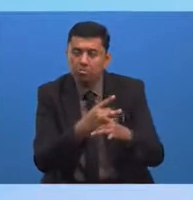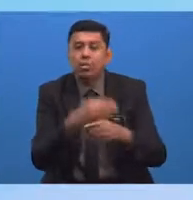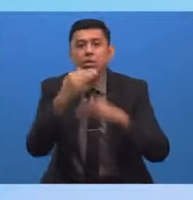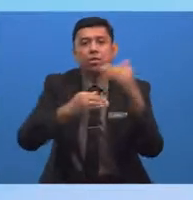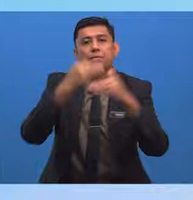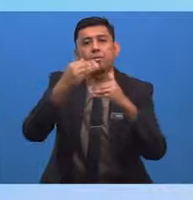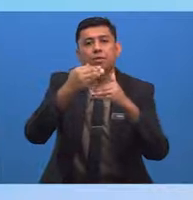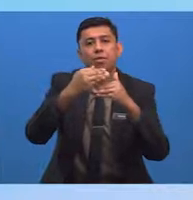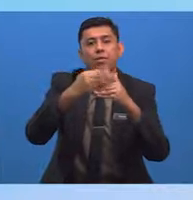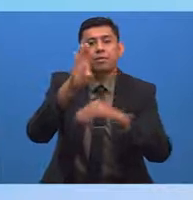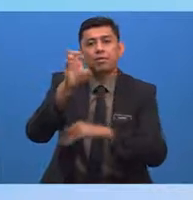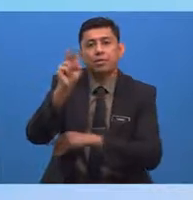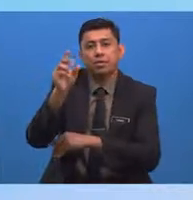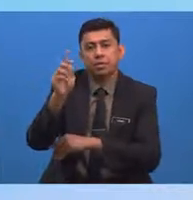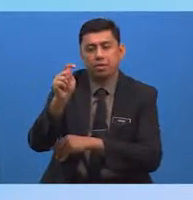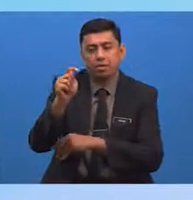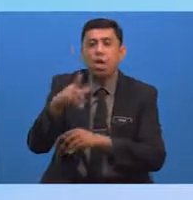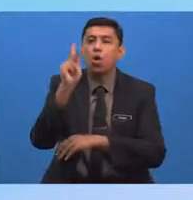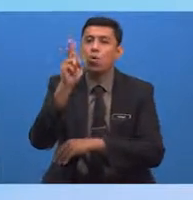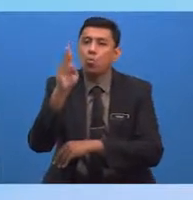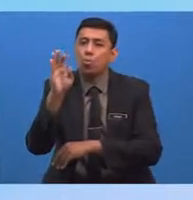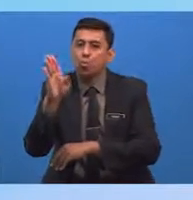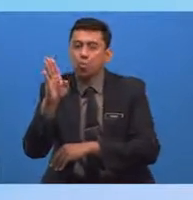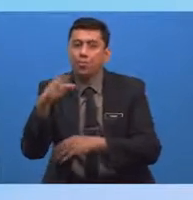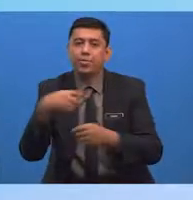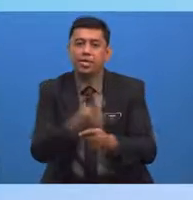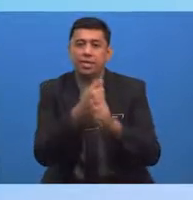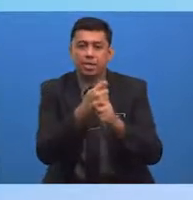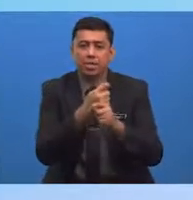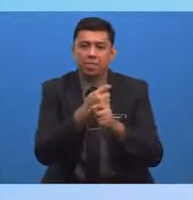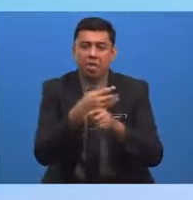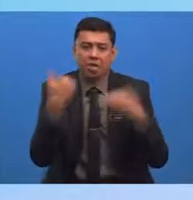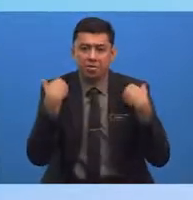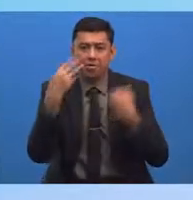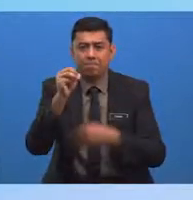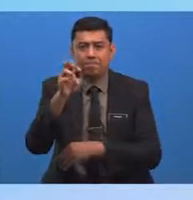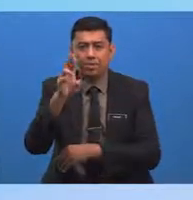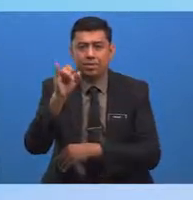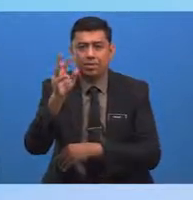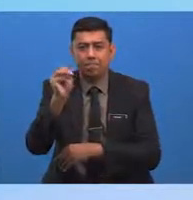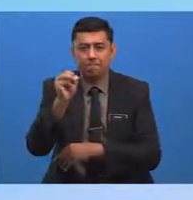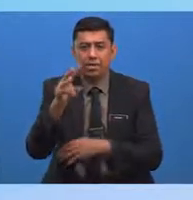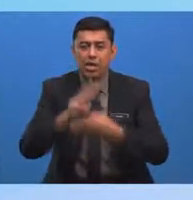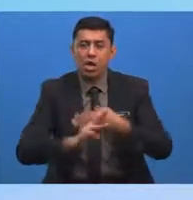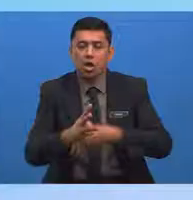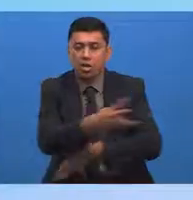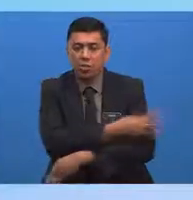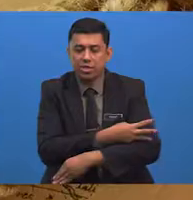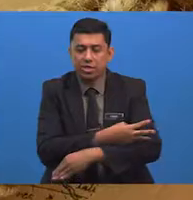membina benteng dan kubu pertahanan dilengkapi dengan meriam di kawasan-kawasan